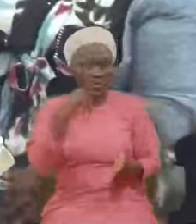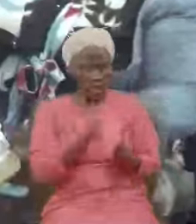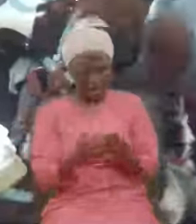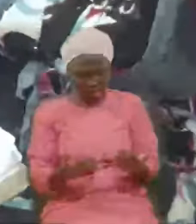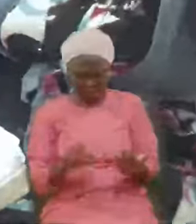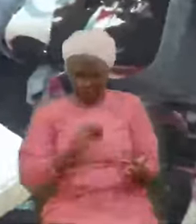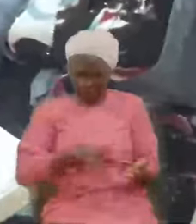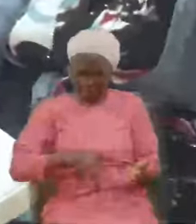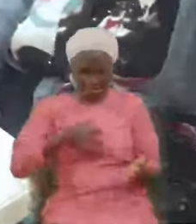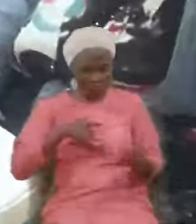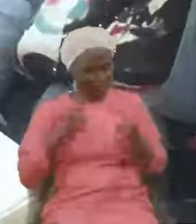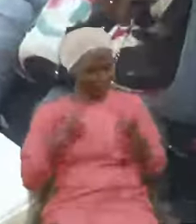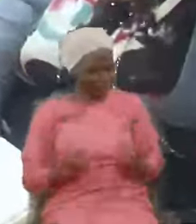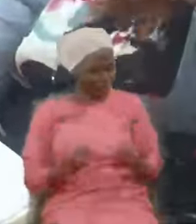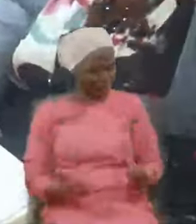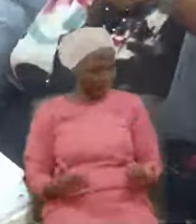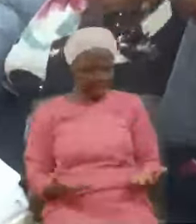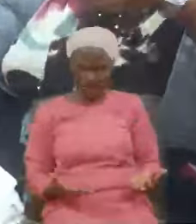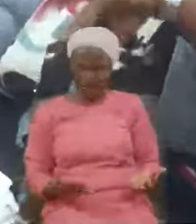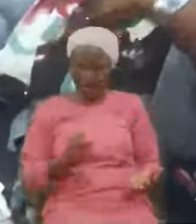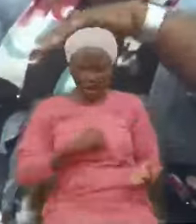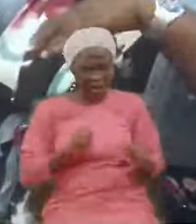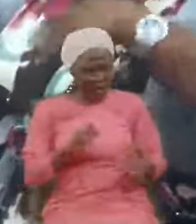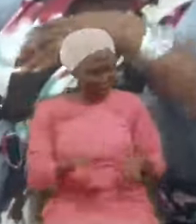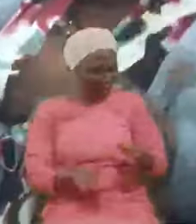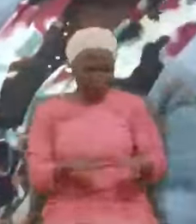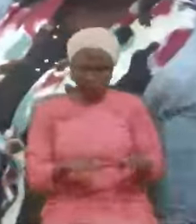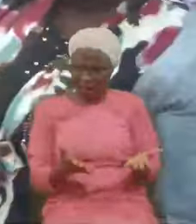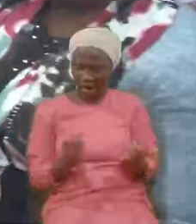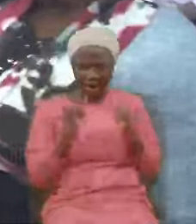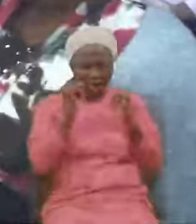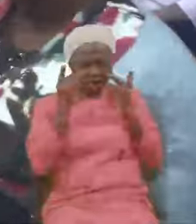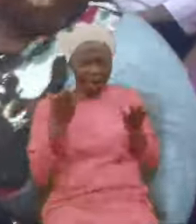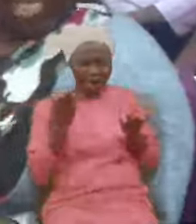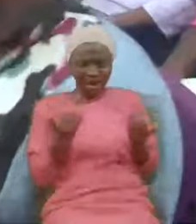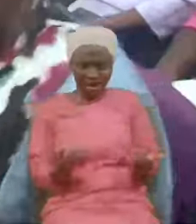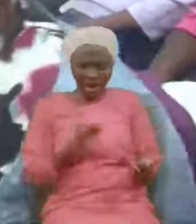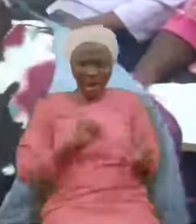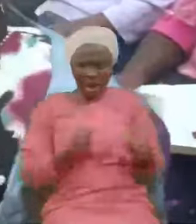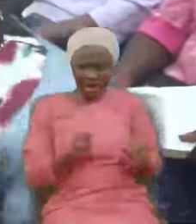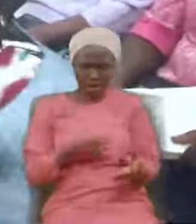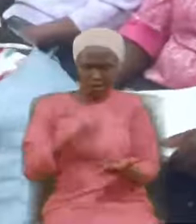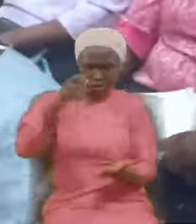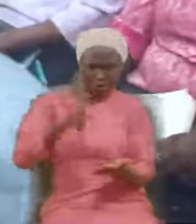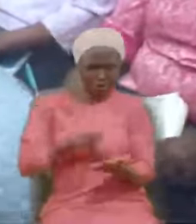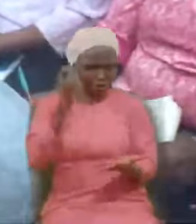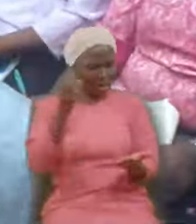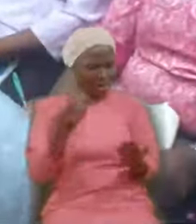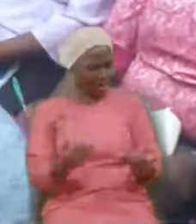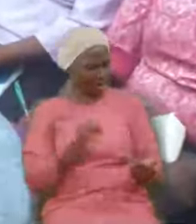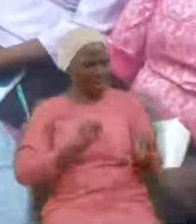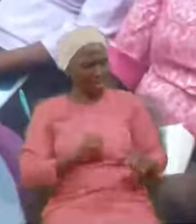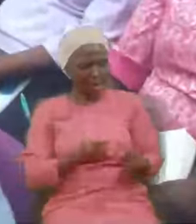fort. Je peux marcher, je peux sauter, je peux